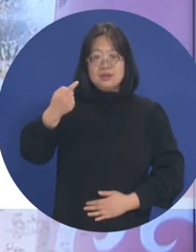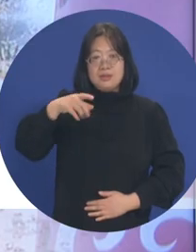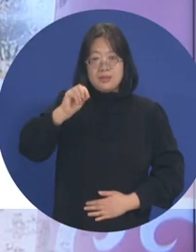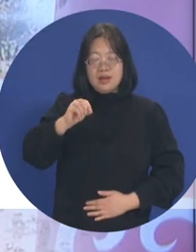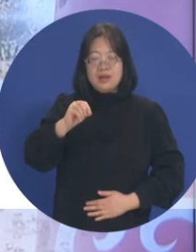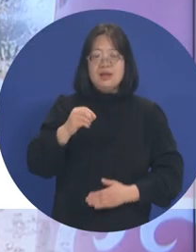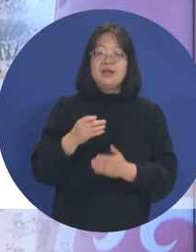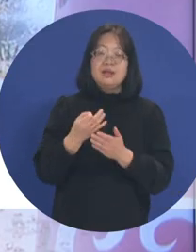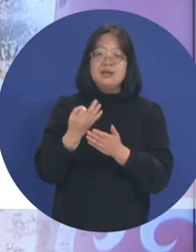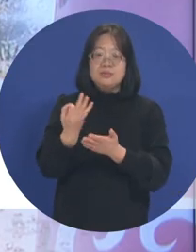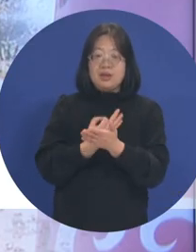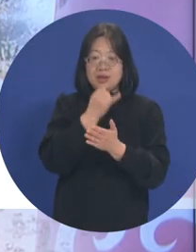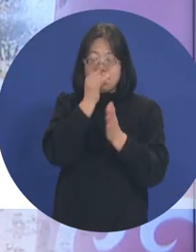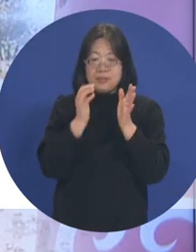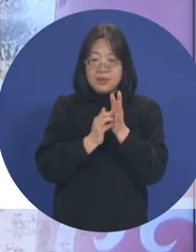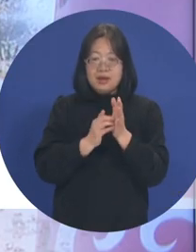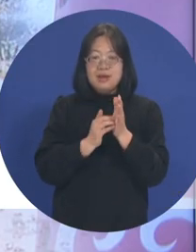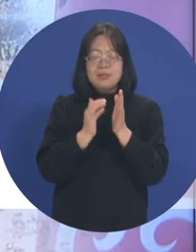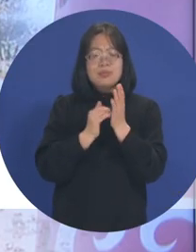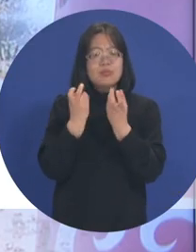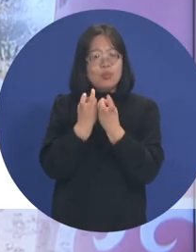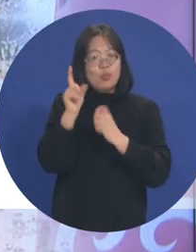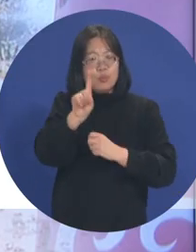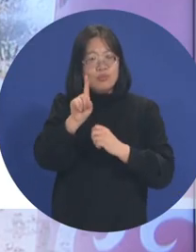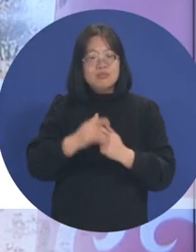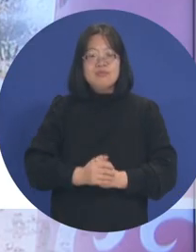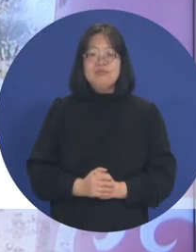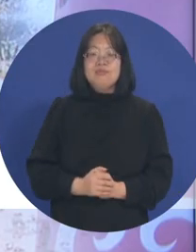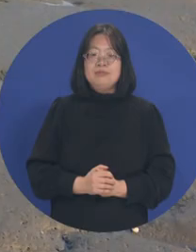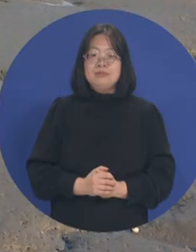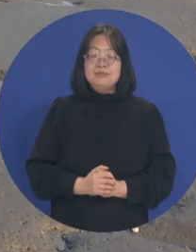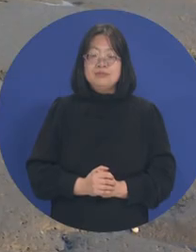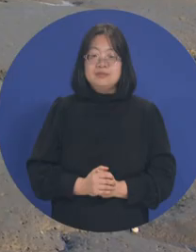기록했습니다. 비결이 뭔지 최창순 기자가 알아봤습니다.